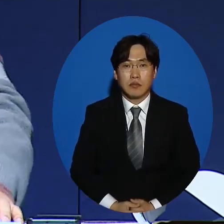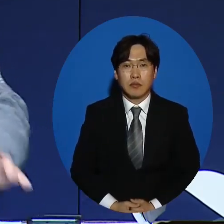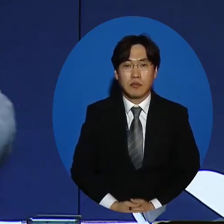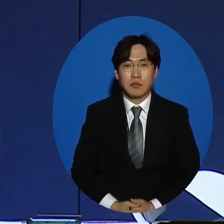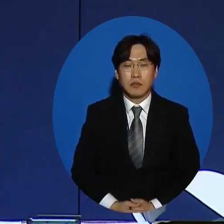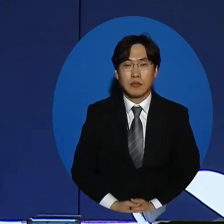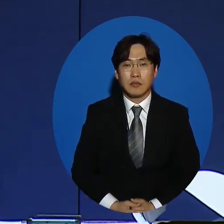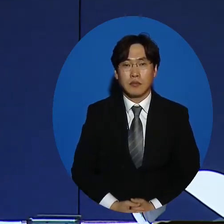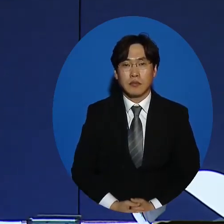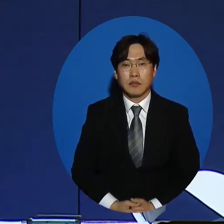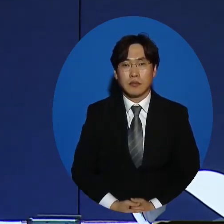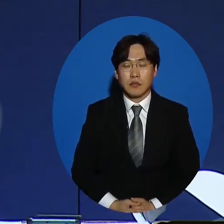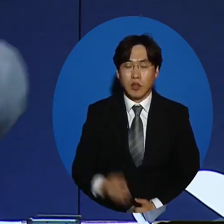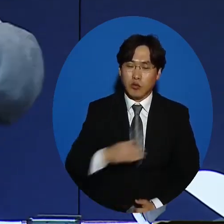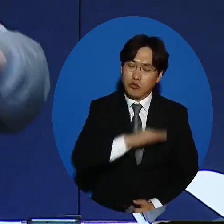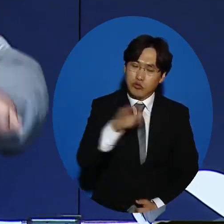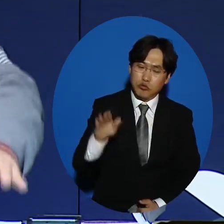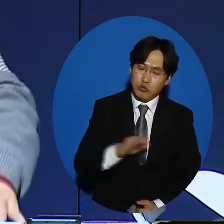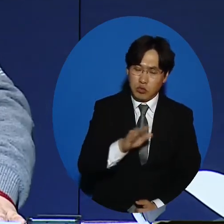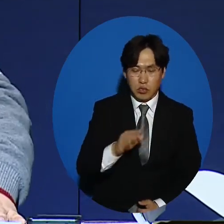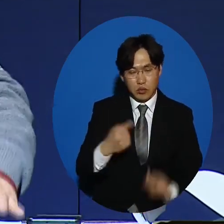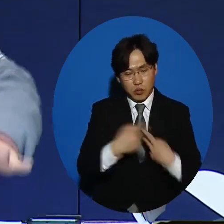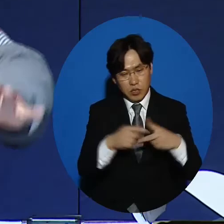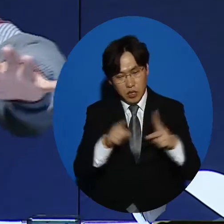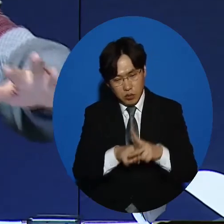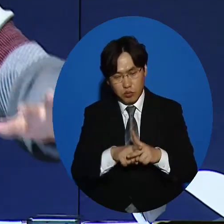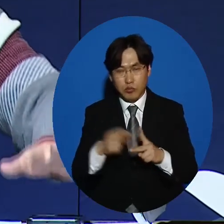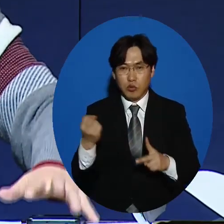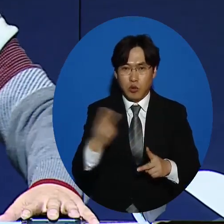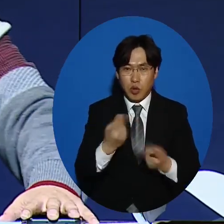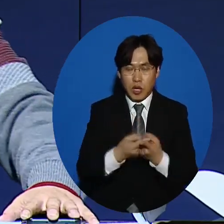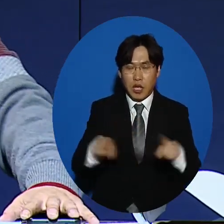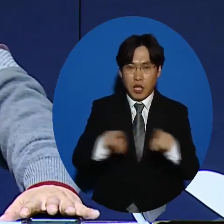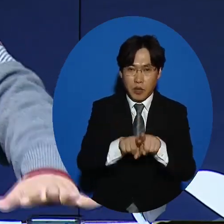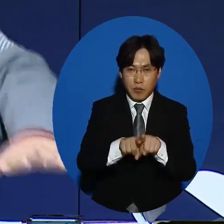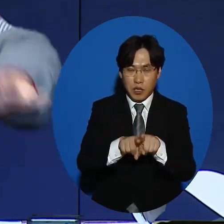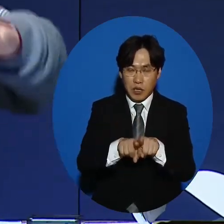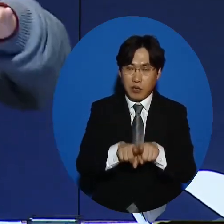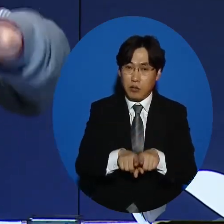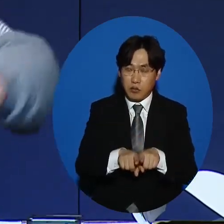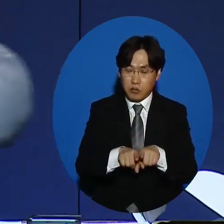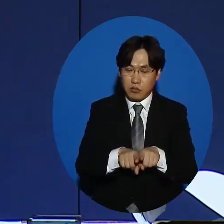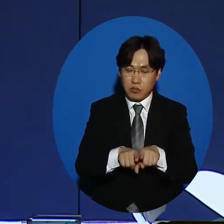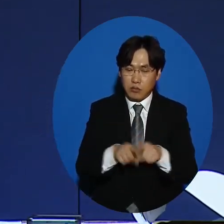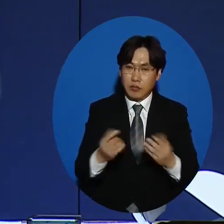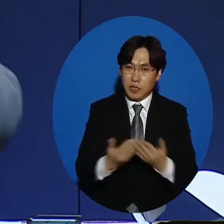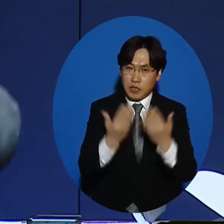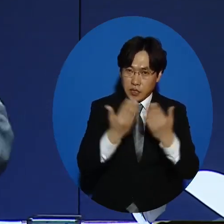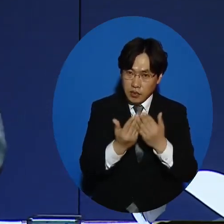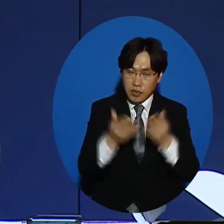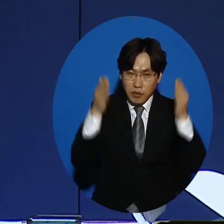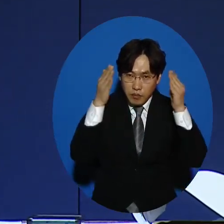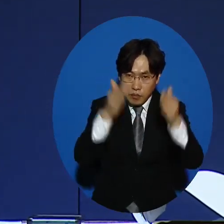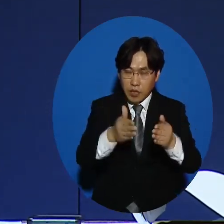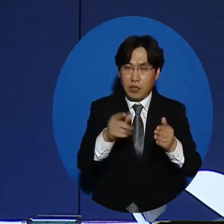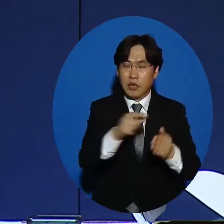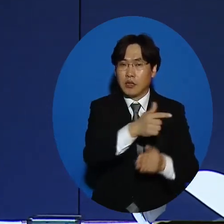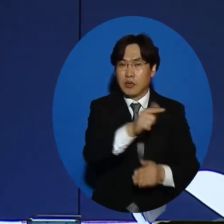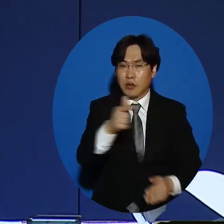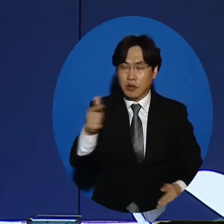그렇다면 우리가 조금 이해하고 그리고 또 함께 가는 그러한 방향으로 많은 것들을